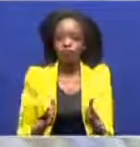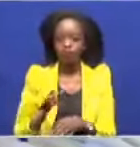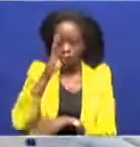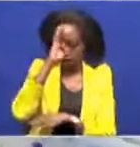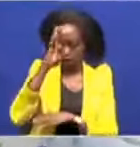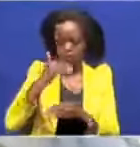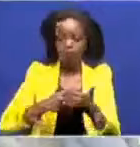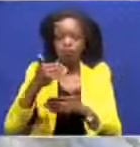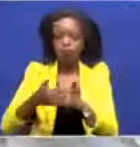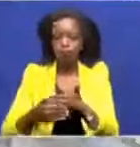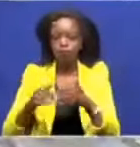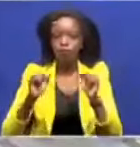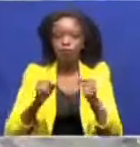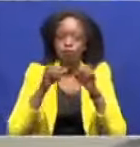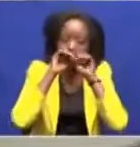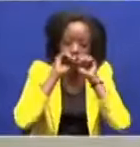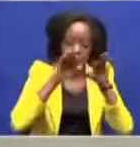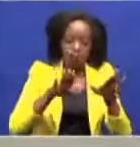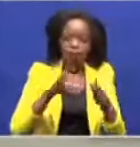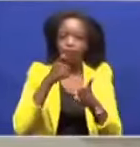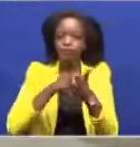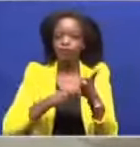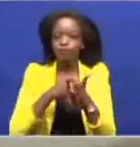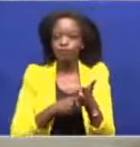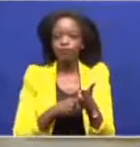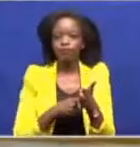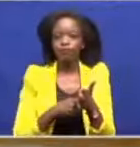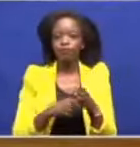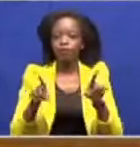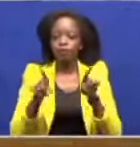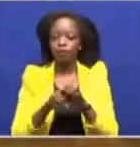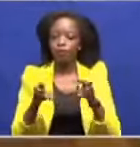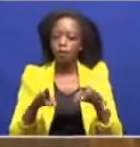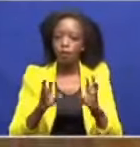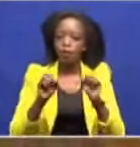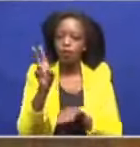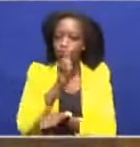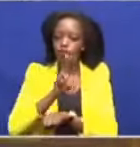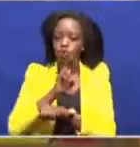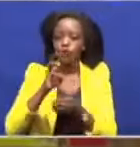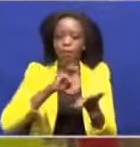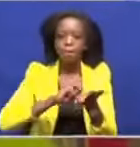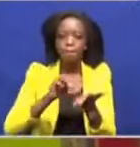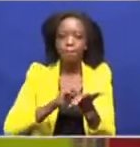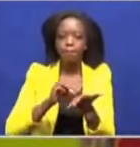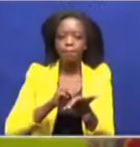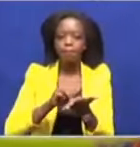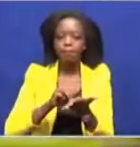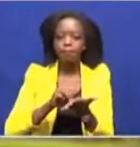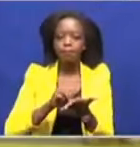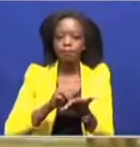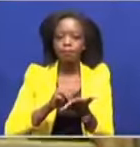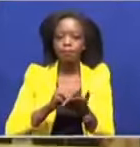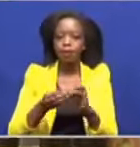Jumapili ijayo tutapokea na kubariki fungu la kumi. Pia unaweza kutumia njia ya M-Pesa. Pay